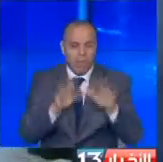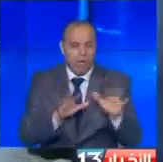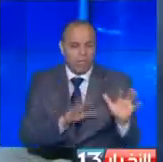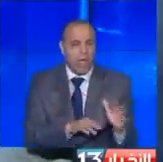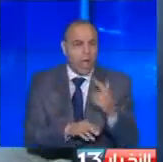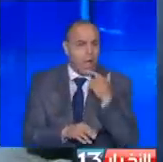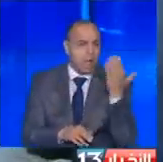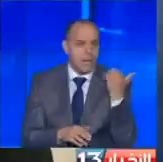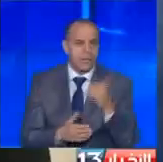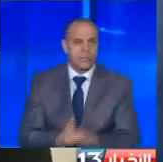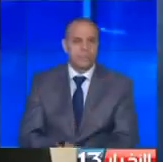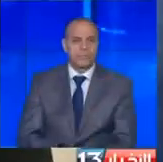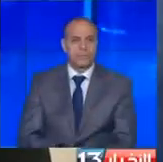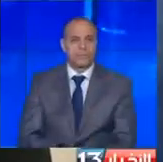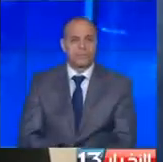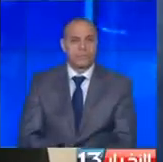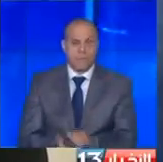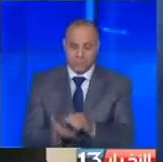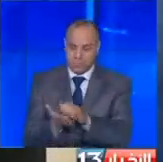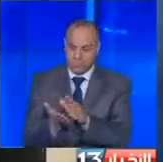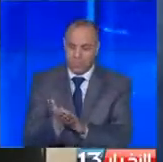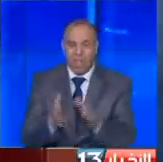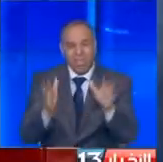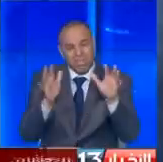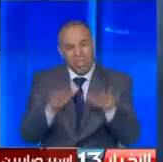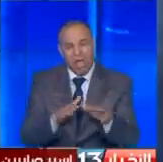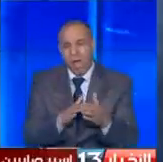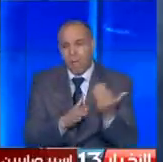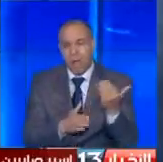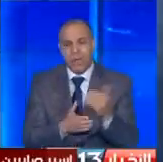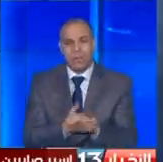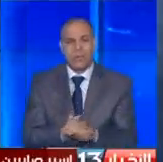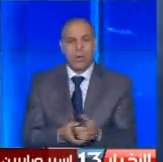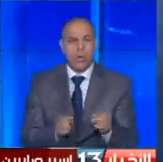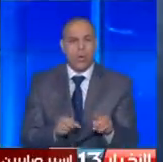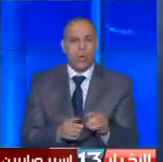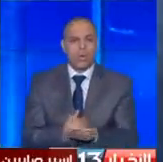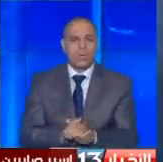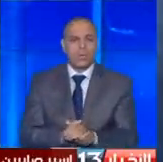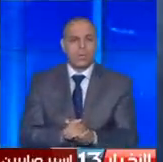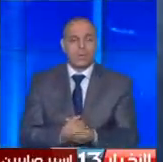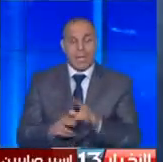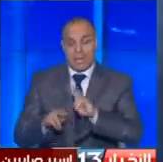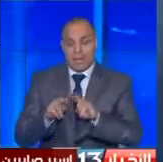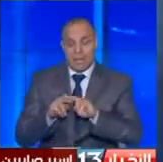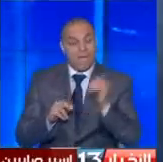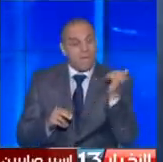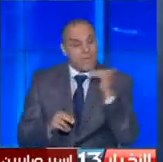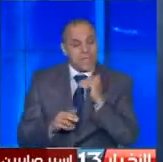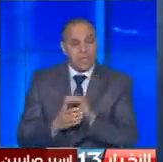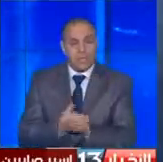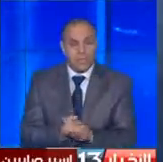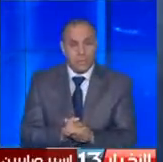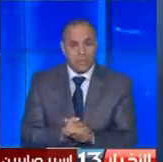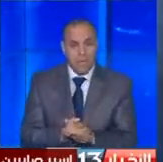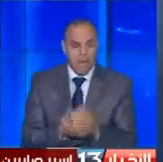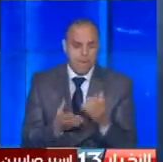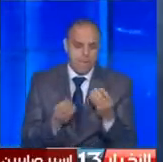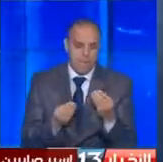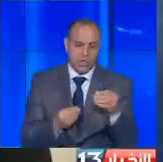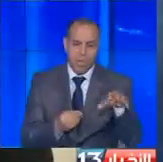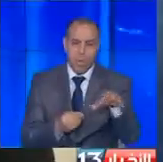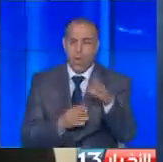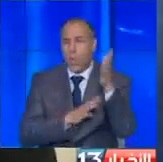مناطقها الأثرية. توثيق الدمار وأيضا العمليات الإسعافية في الكثير من